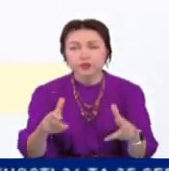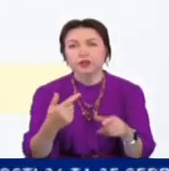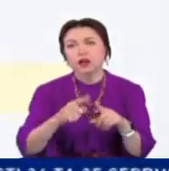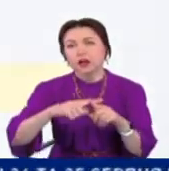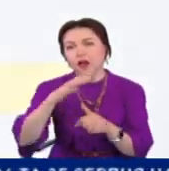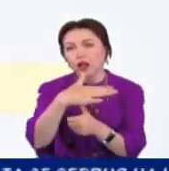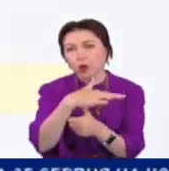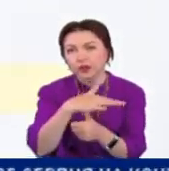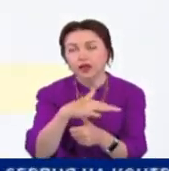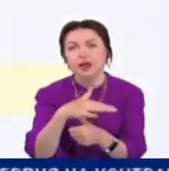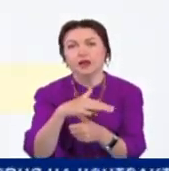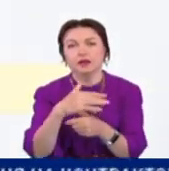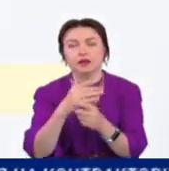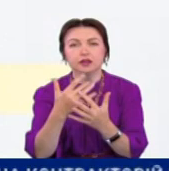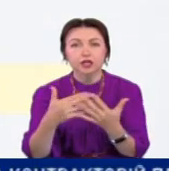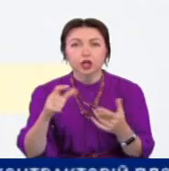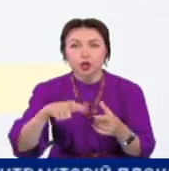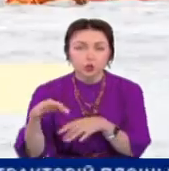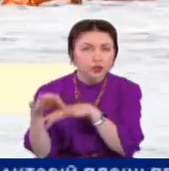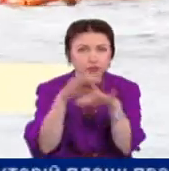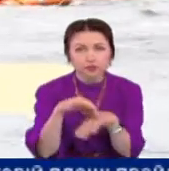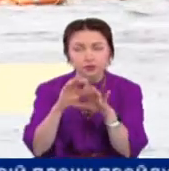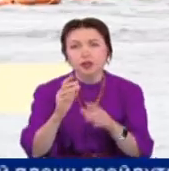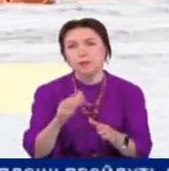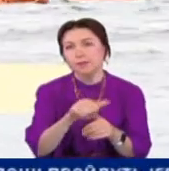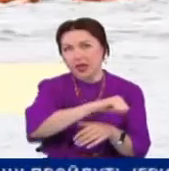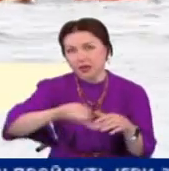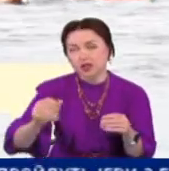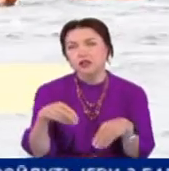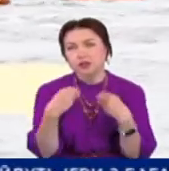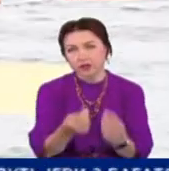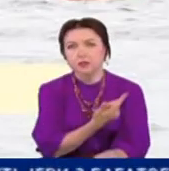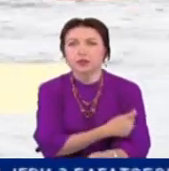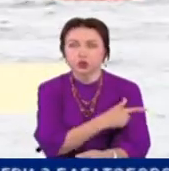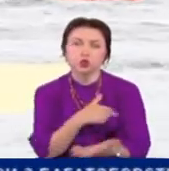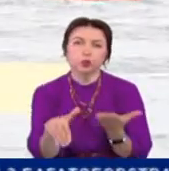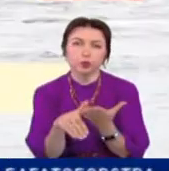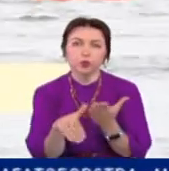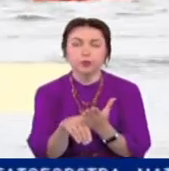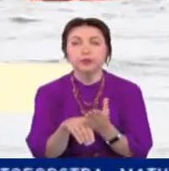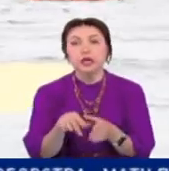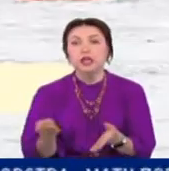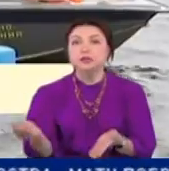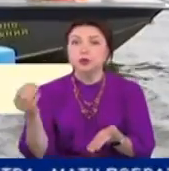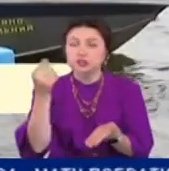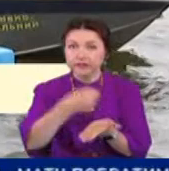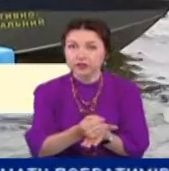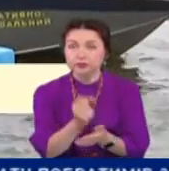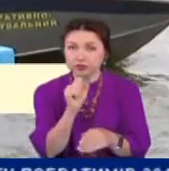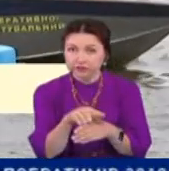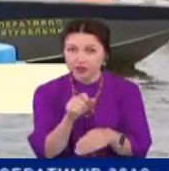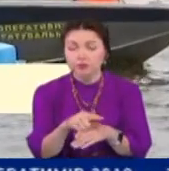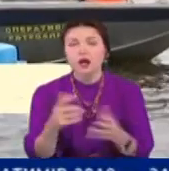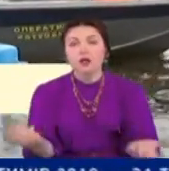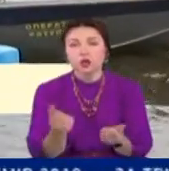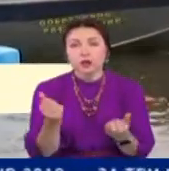рятувальний гелікоптер. Людей доправляли на берег, де їм надавали медичну допомогу. І з поставленими завданнями, кажуть, рятувальні